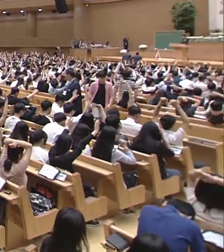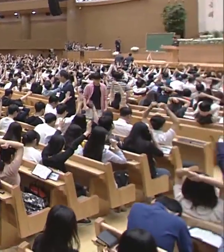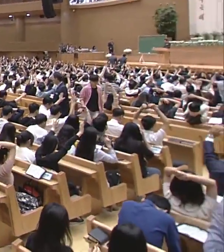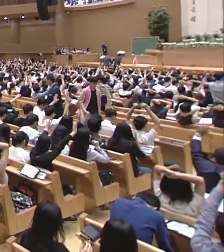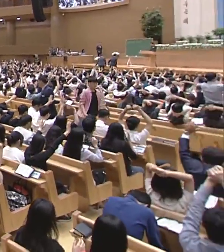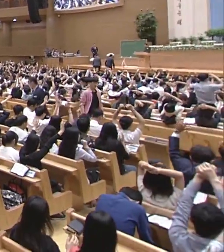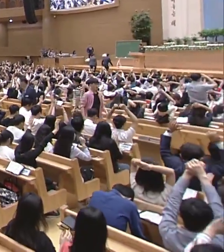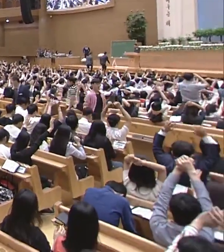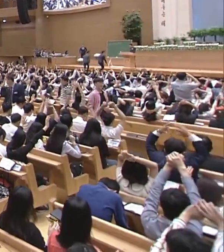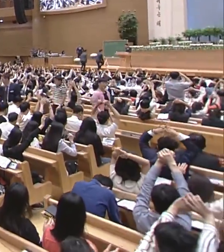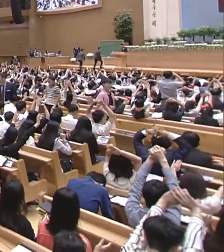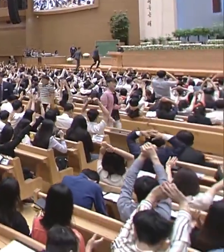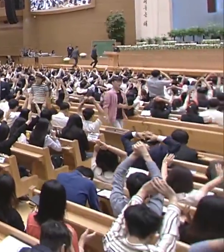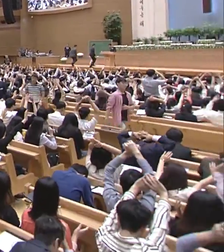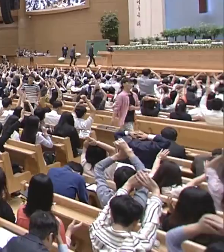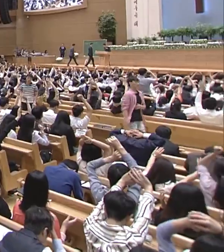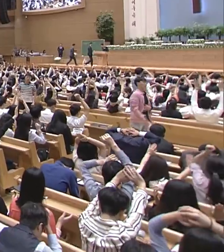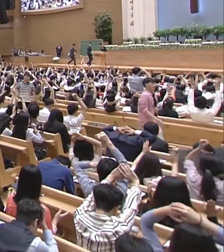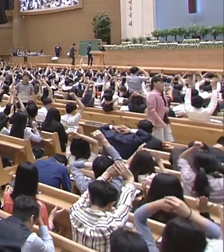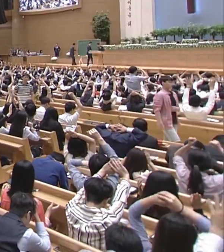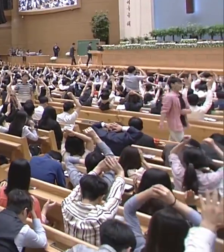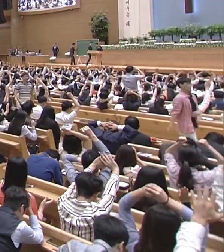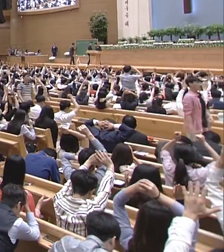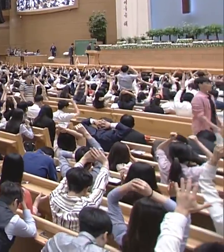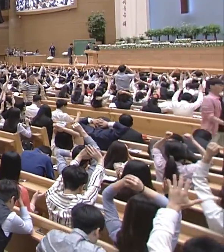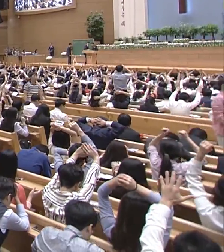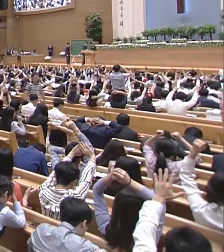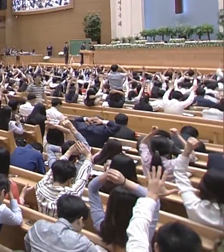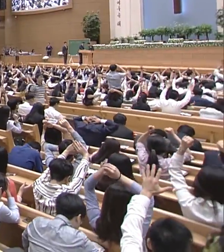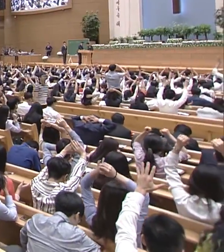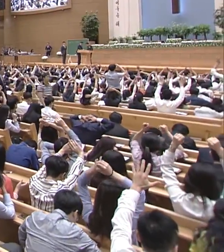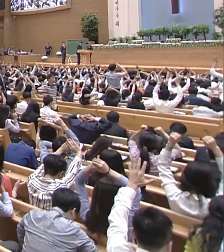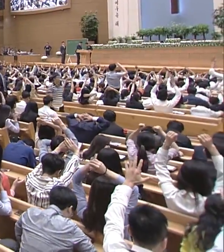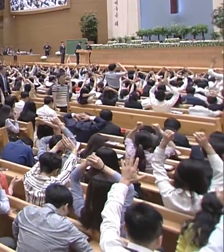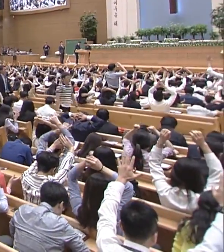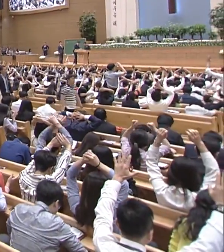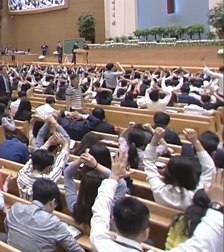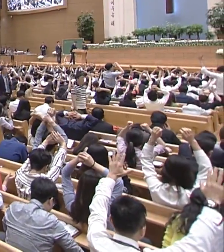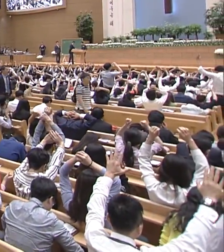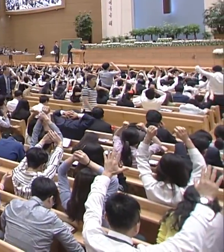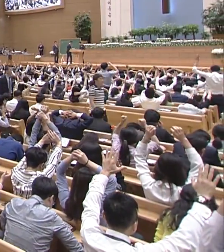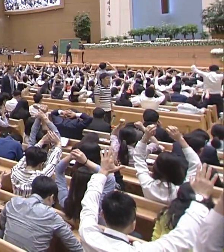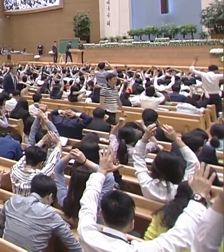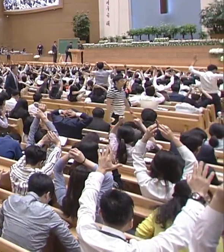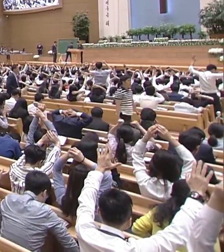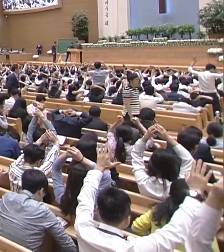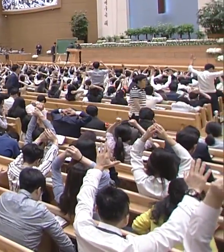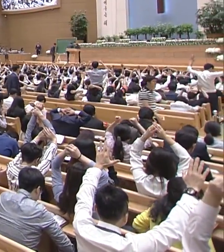아버지 그때 감정과 상황에 따라 아버지 내 지식과 내 판단으로